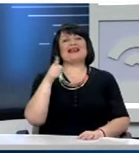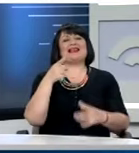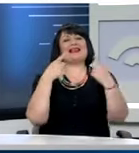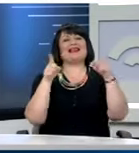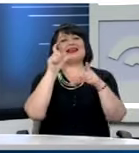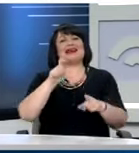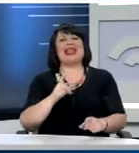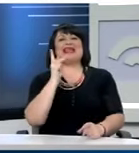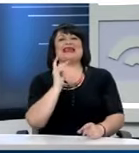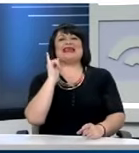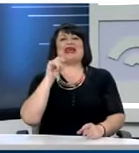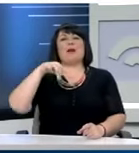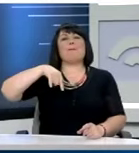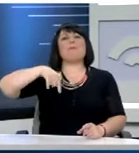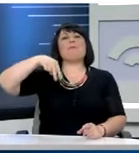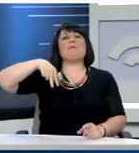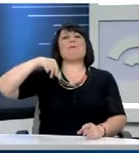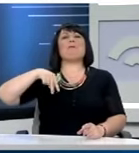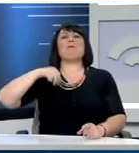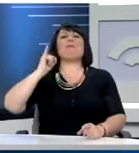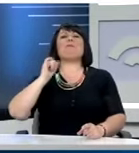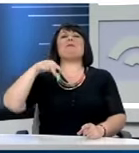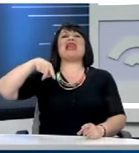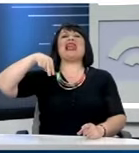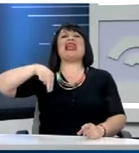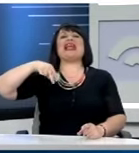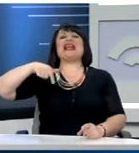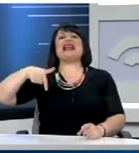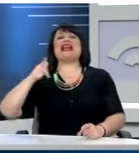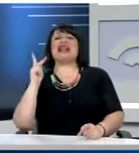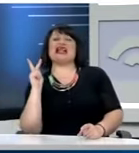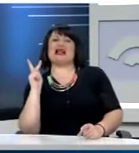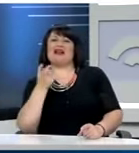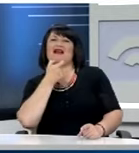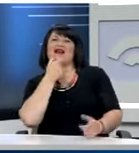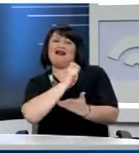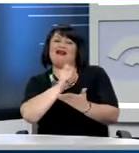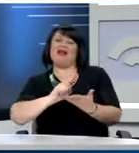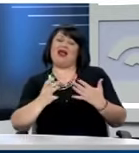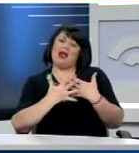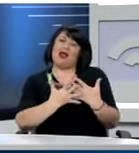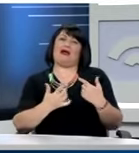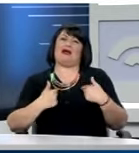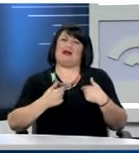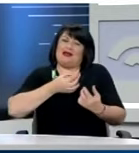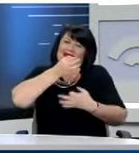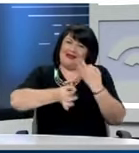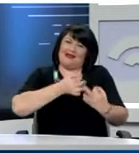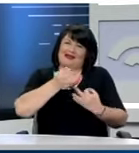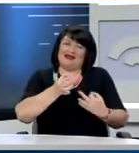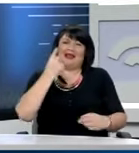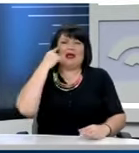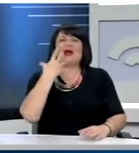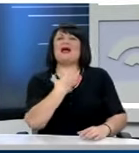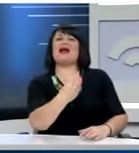επιτρέψτε μου να αναφερθώ σε έναν άλλο αγαπημένο επίσης Βρετανό συγγραφέα για να